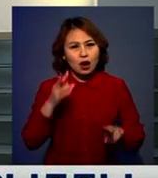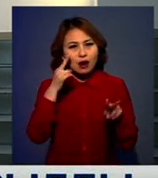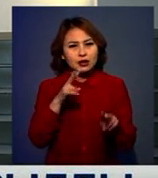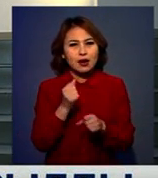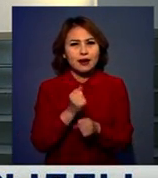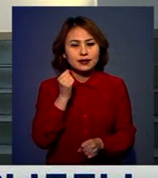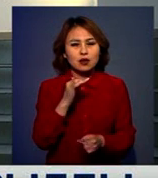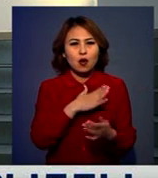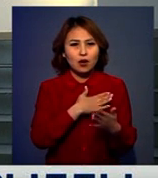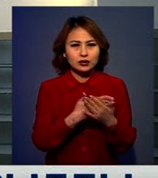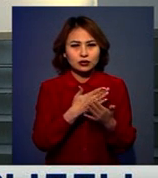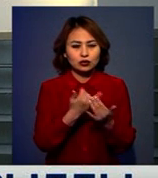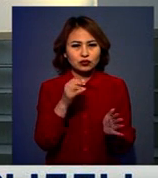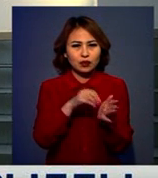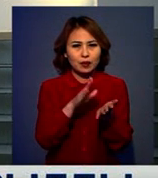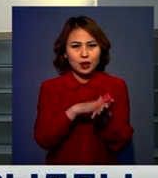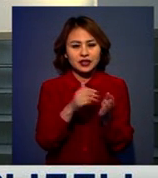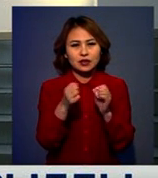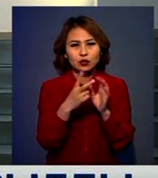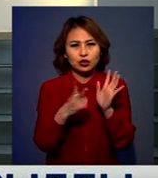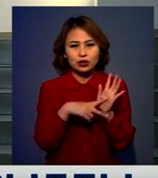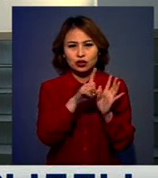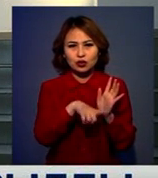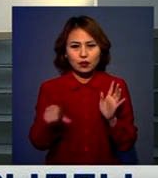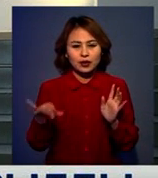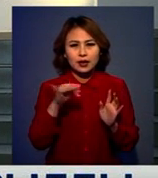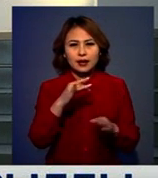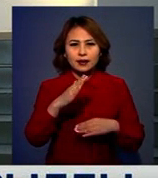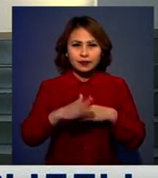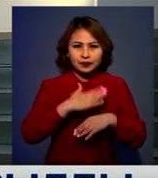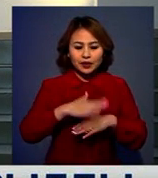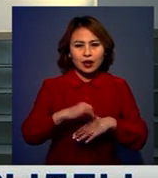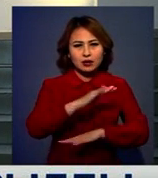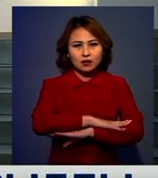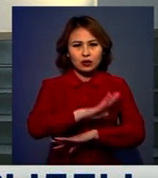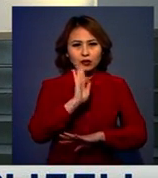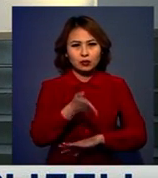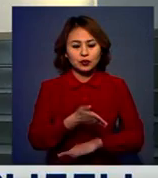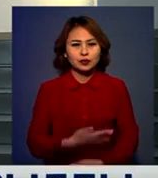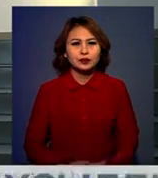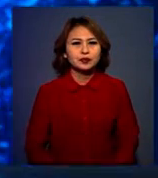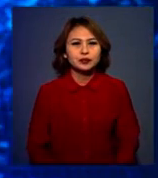акция енгізілді. 17 тұлға тәртіптік және әкімшілік жауапкершілікке тартылды.